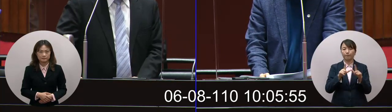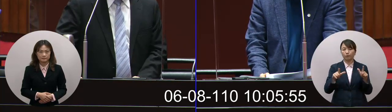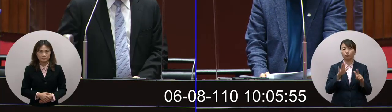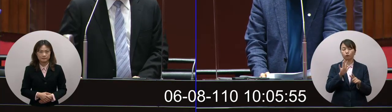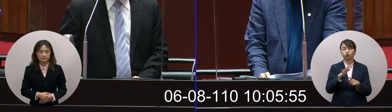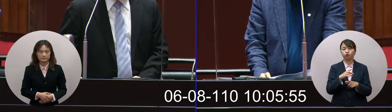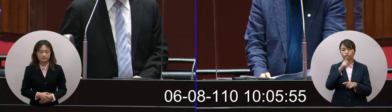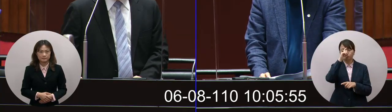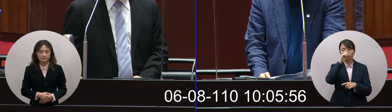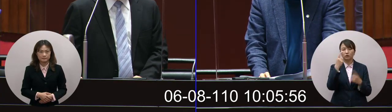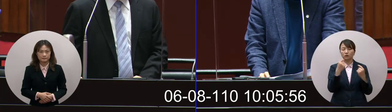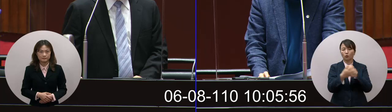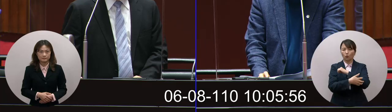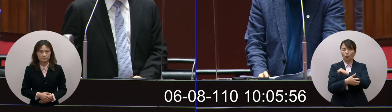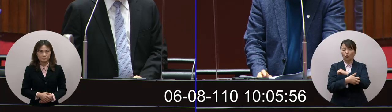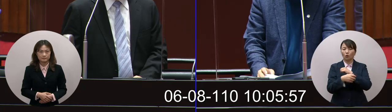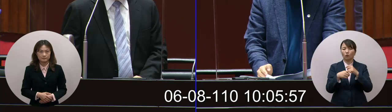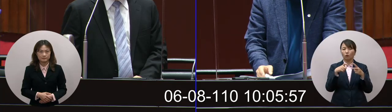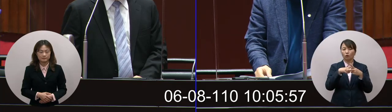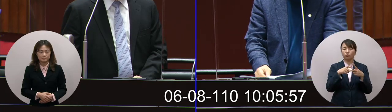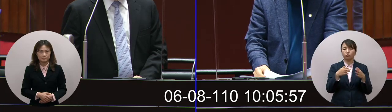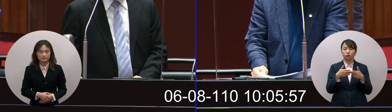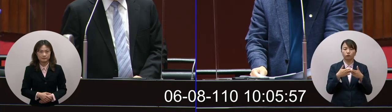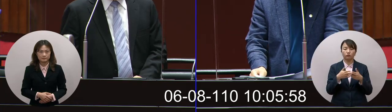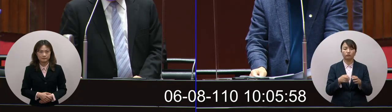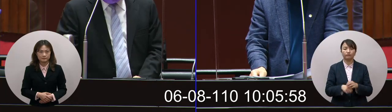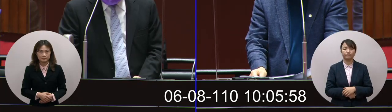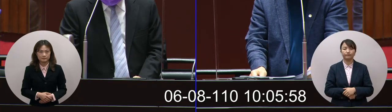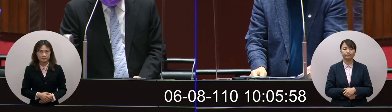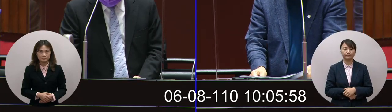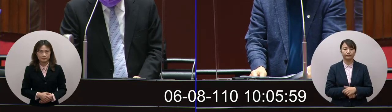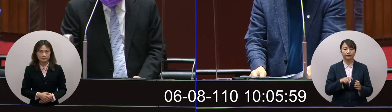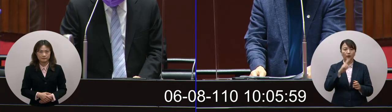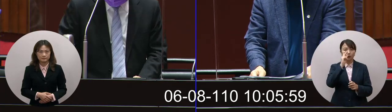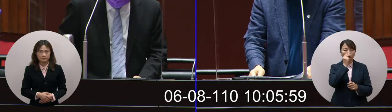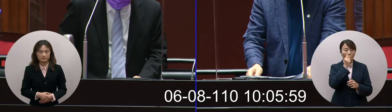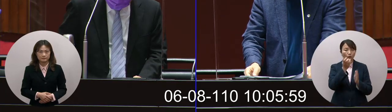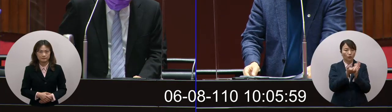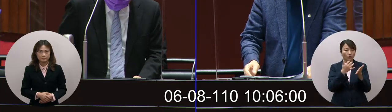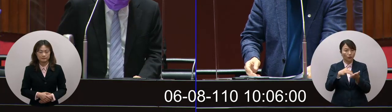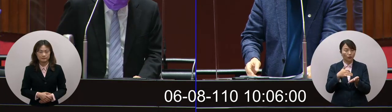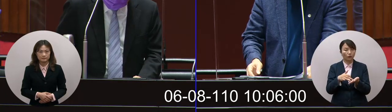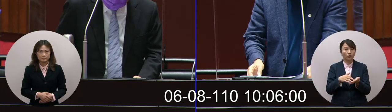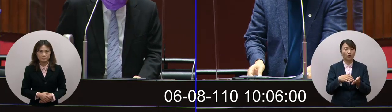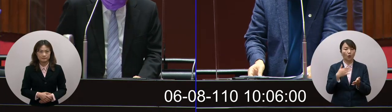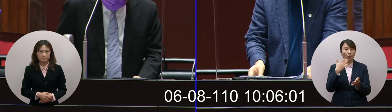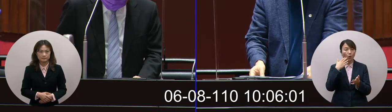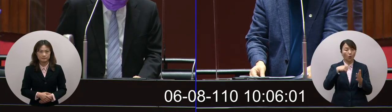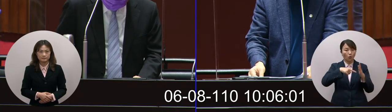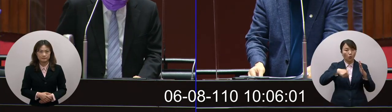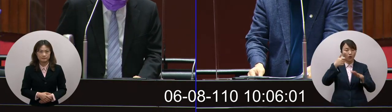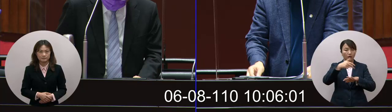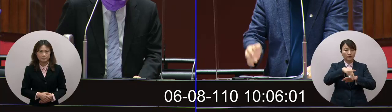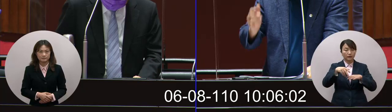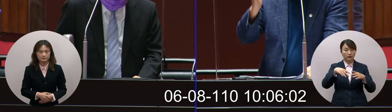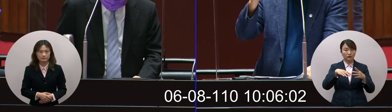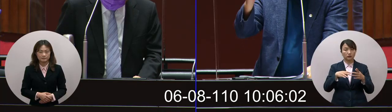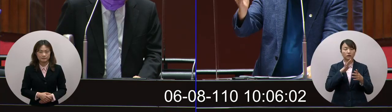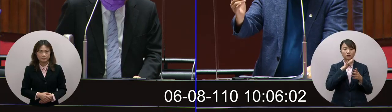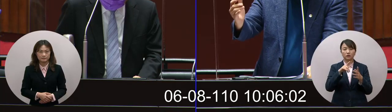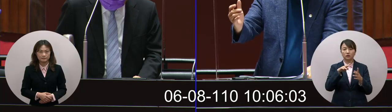在劳工的一个纾困里面呢、啊，这一次的一个纾困的一个特别的一个预算。那叫议定率加可以出来计